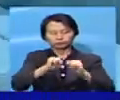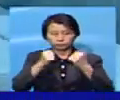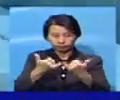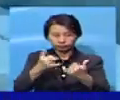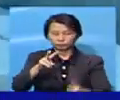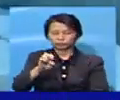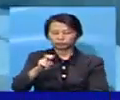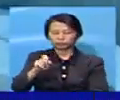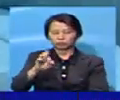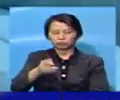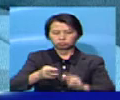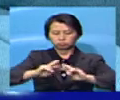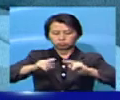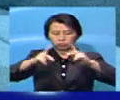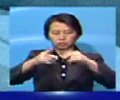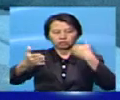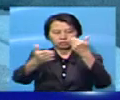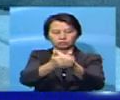juga akan meningkat sehingga